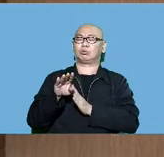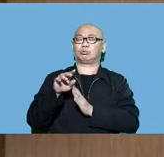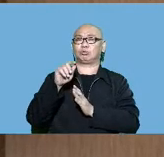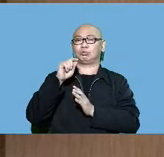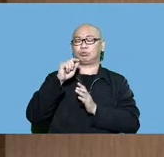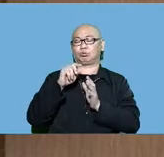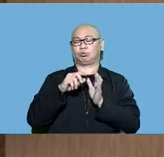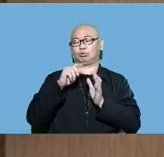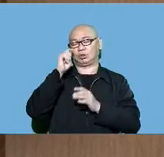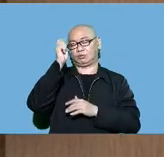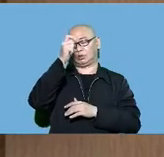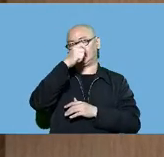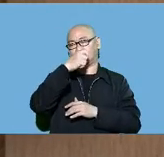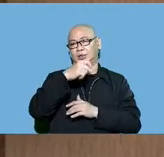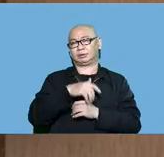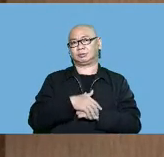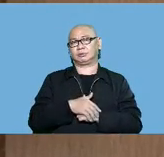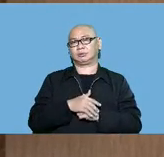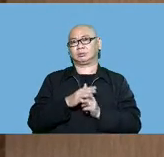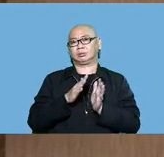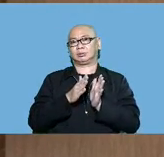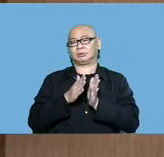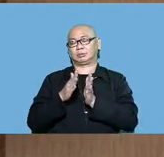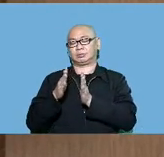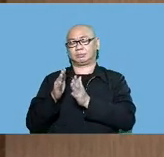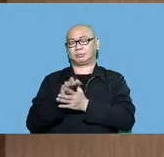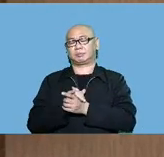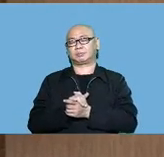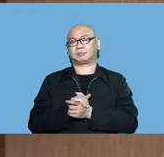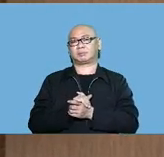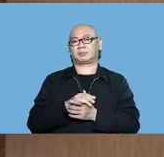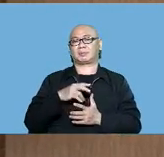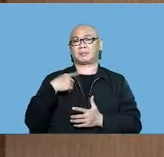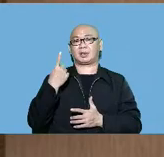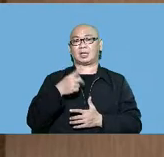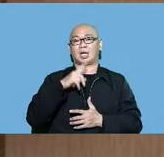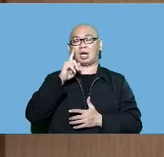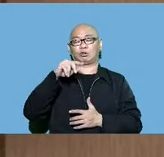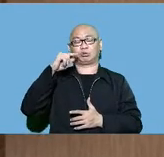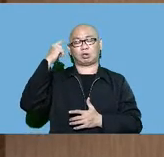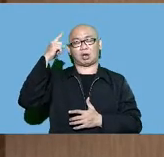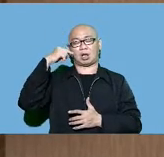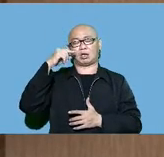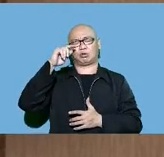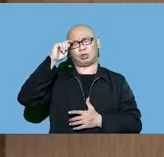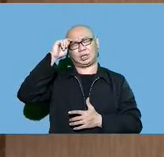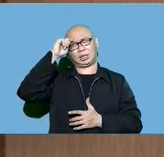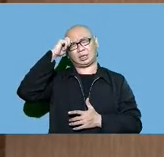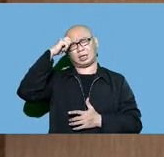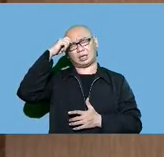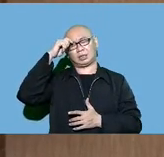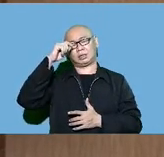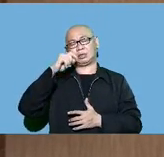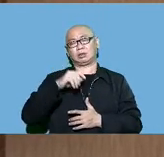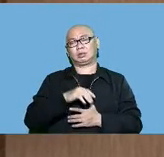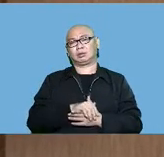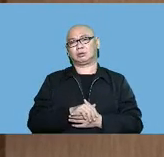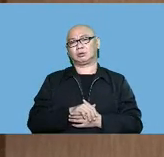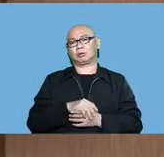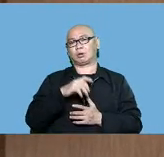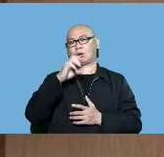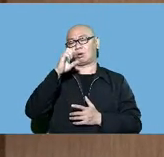universitas. Namun demikian, kita juga harus selalu ingat bahwa core business